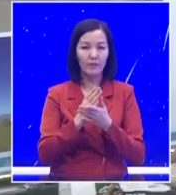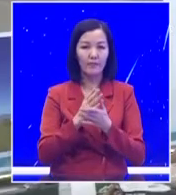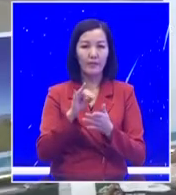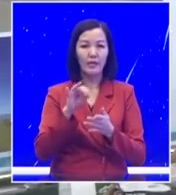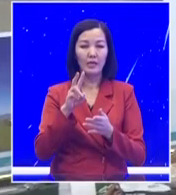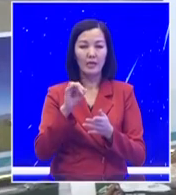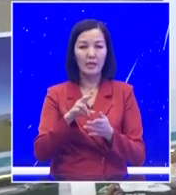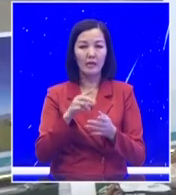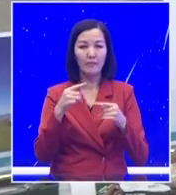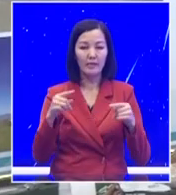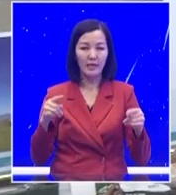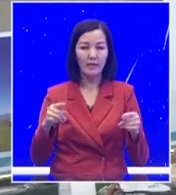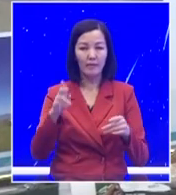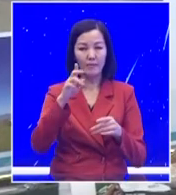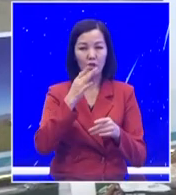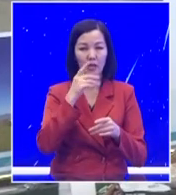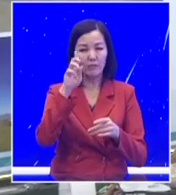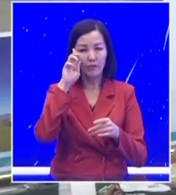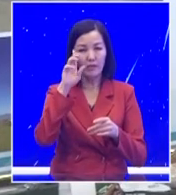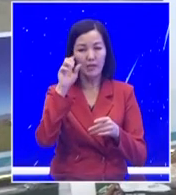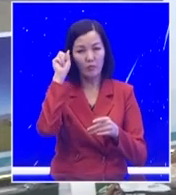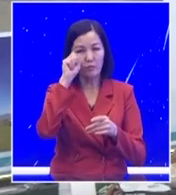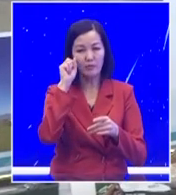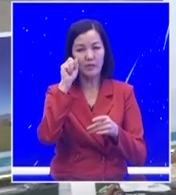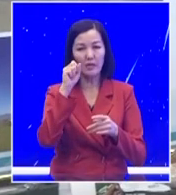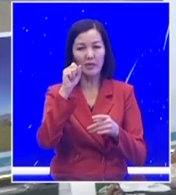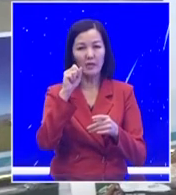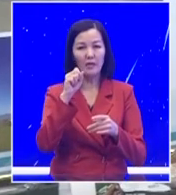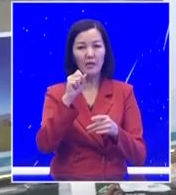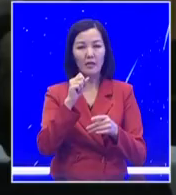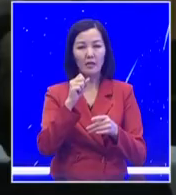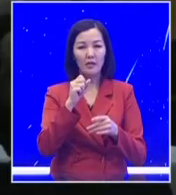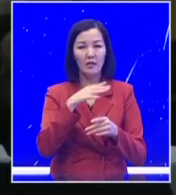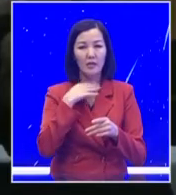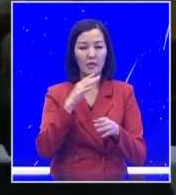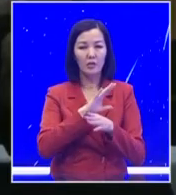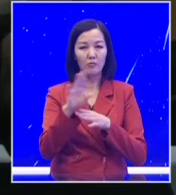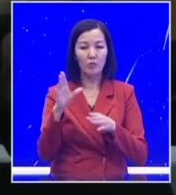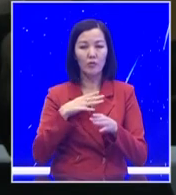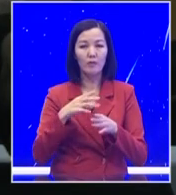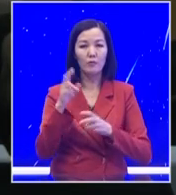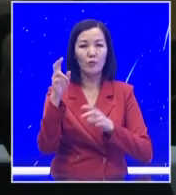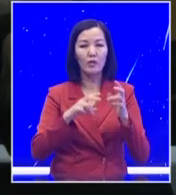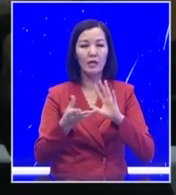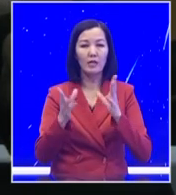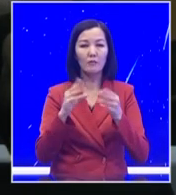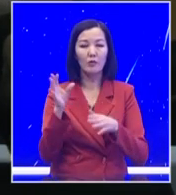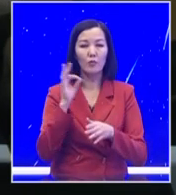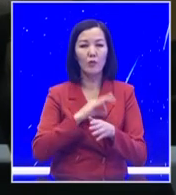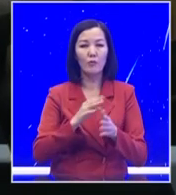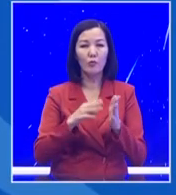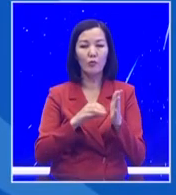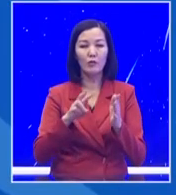Иранға, Бахрейнге, Қатарға, Өзбекстанға ет жіберудеміз. Өнеркәсіп өндірісінің көлемі 9